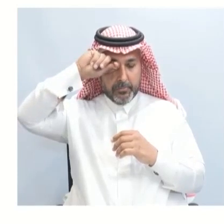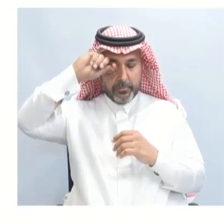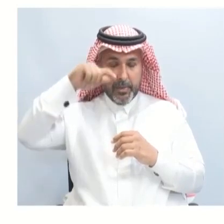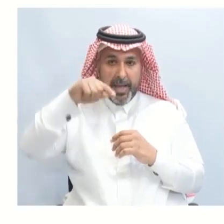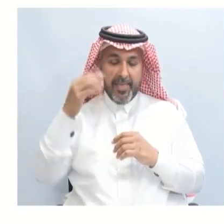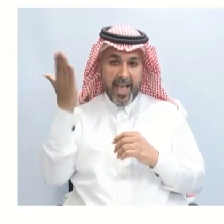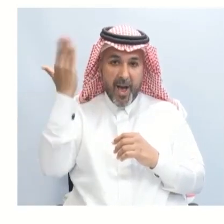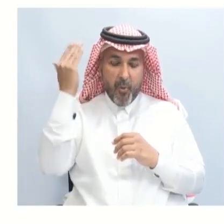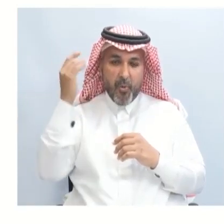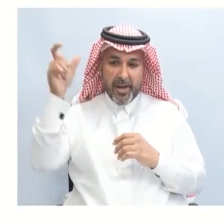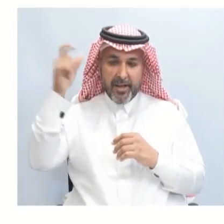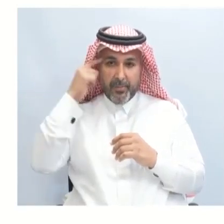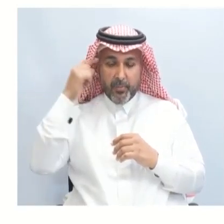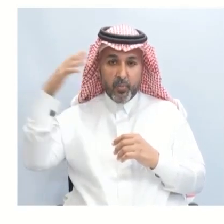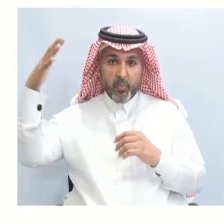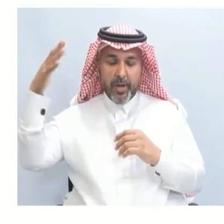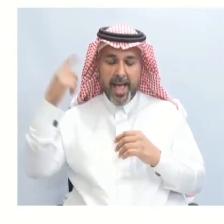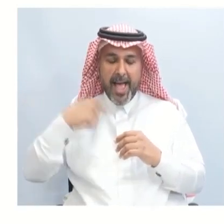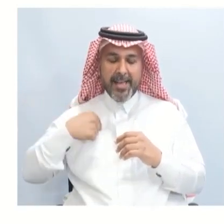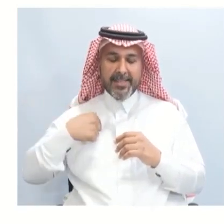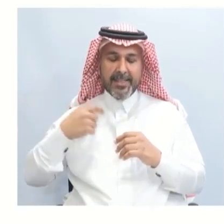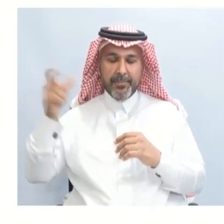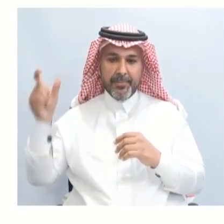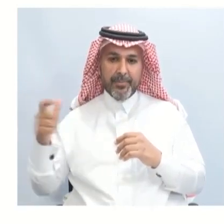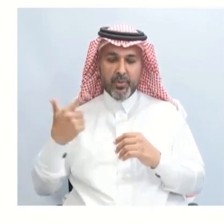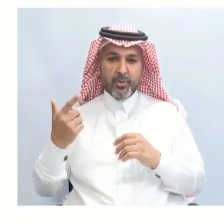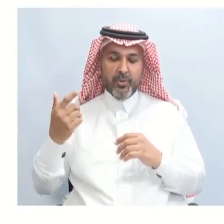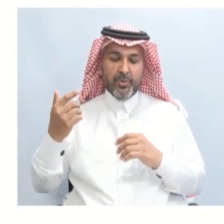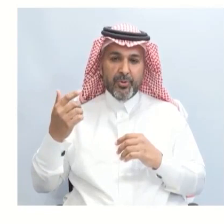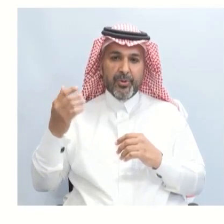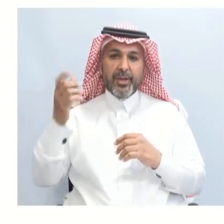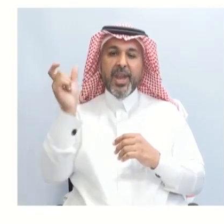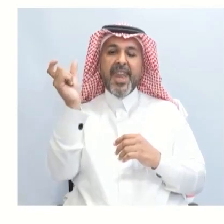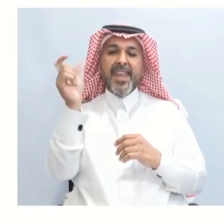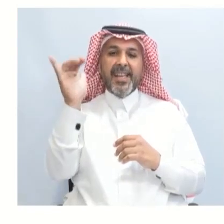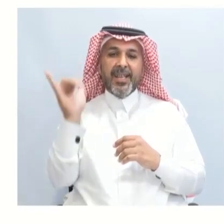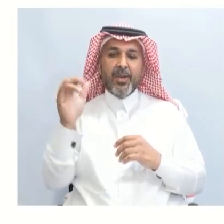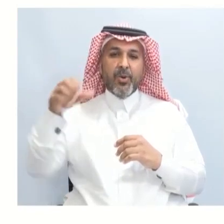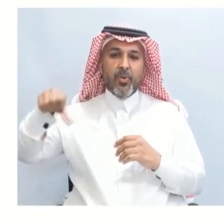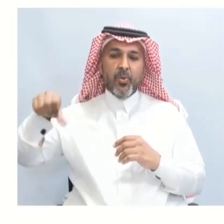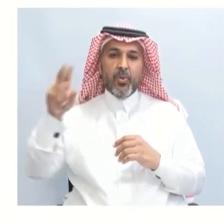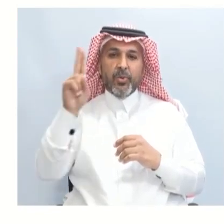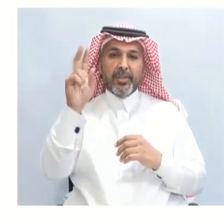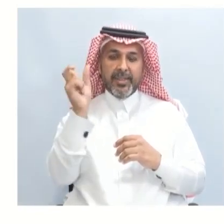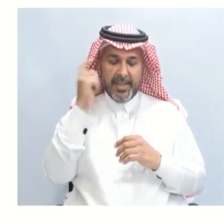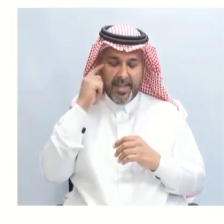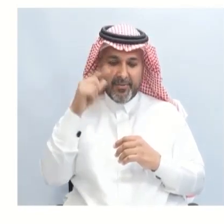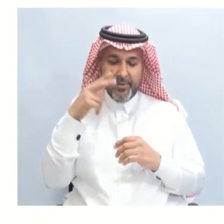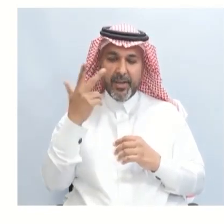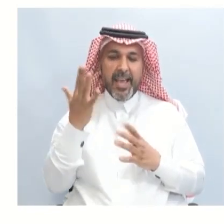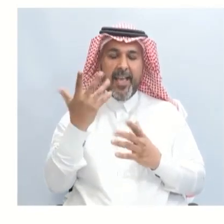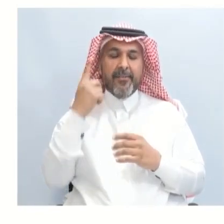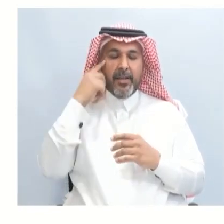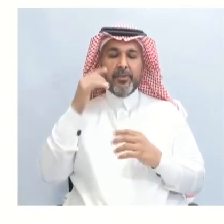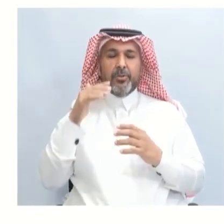قوانينه الثلاث ربما الاربع قد اخذت عزيزي الطالب ثلاثه قوانين سابقه اليوم سندعم